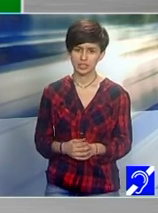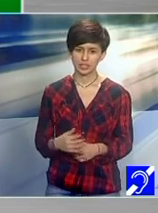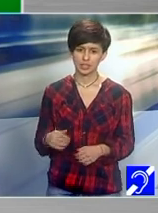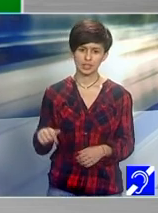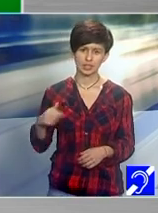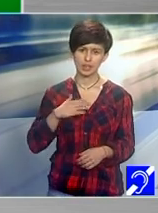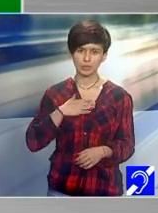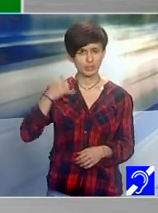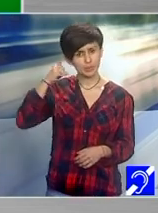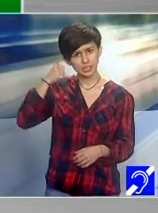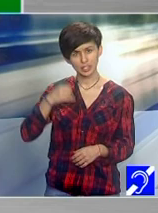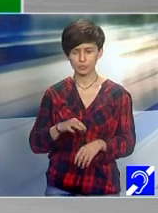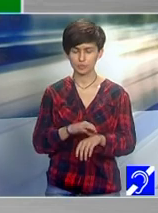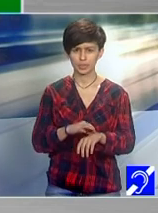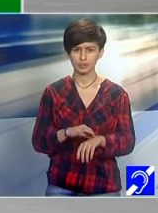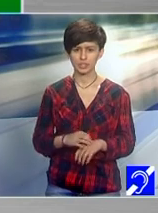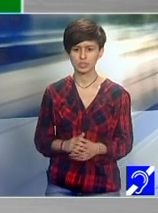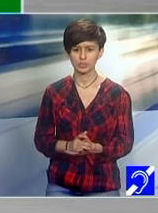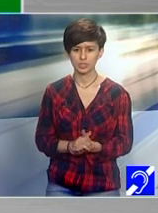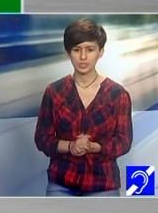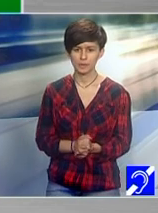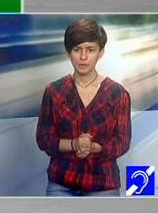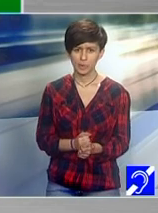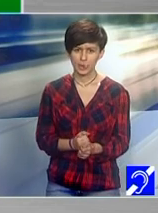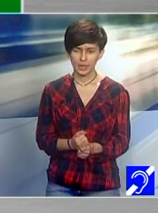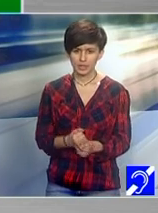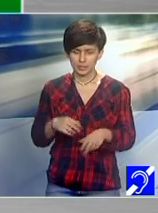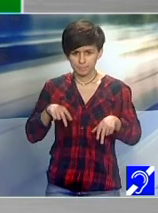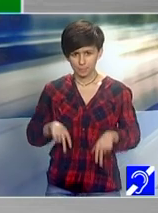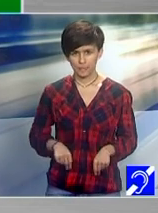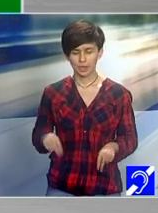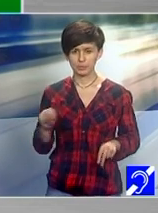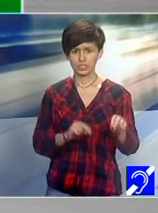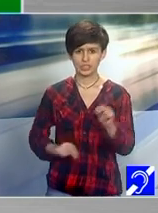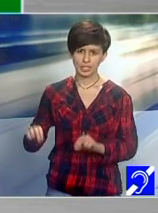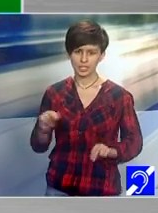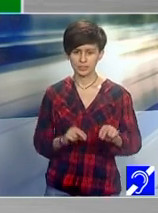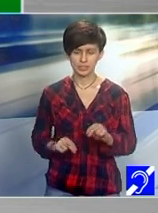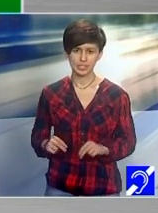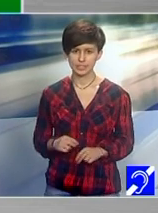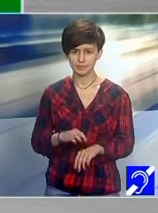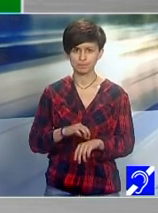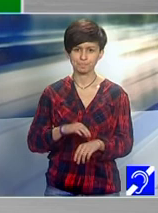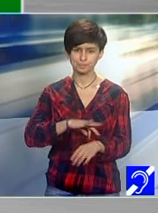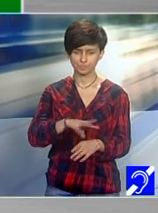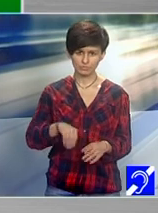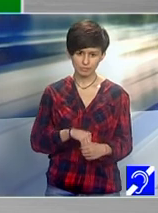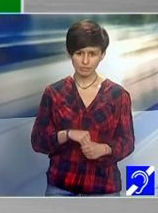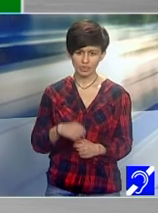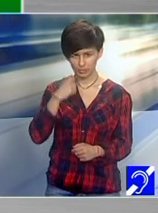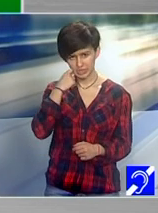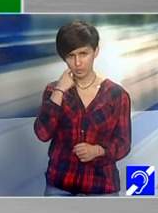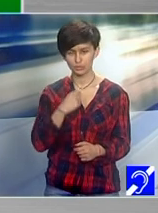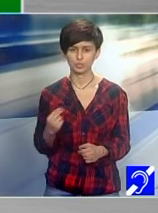O avem la telefon pe doamna doctor Emiliana Costiuc, vicepreședintele Asociației Medicilor de Familie din